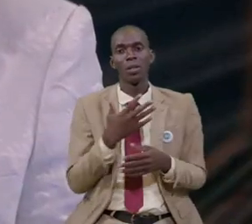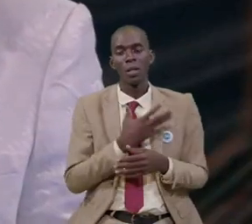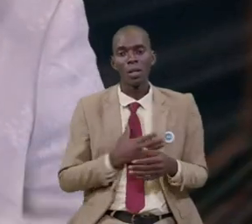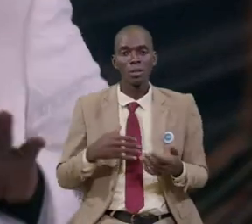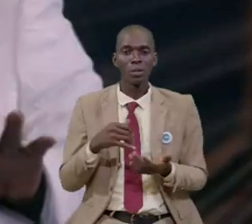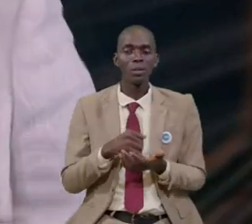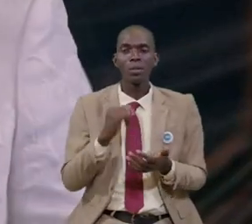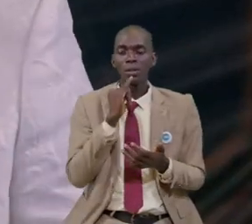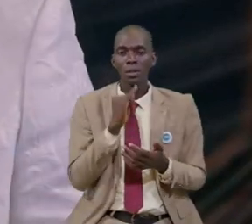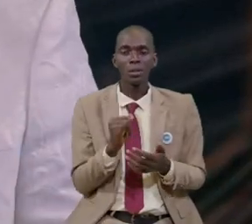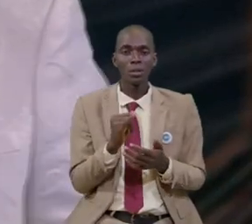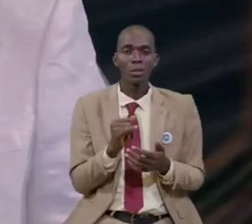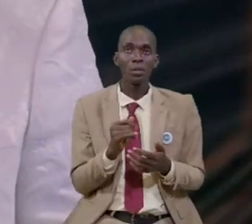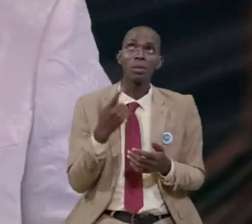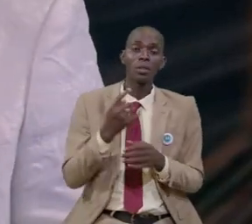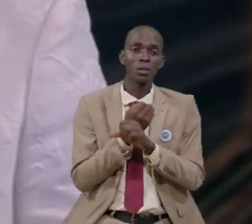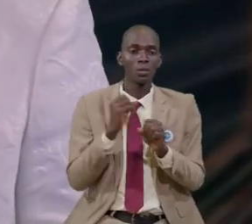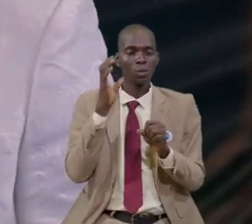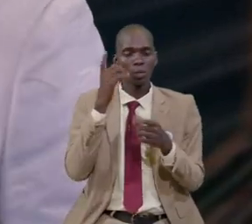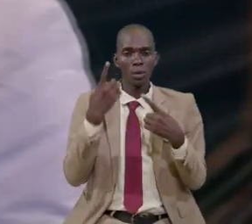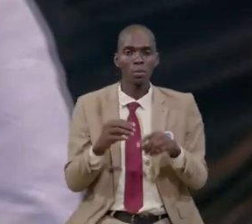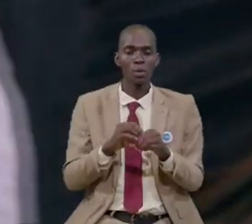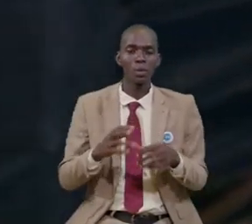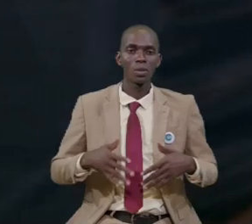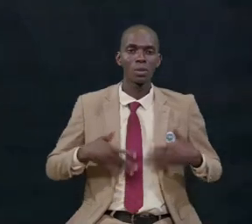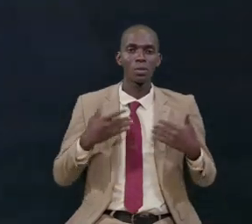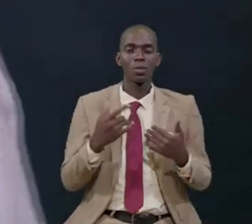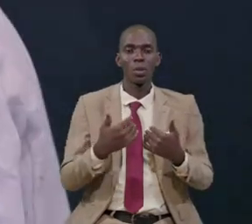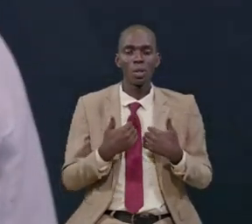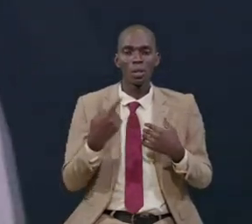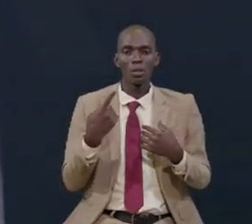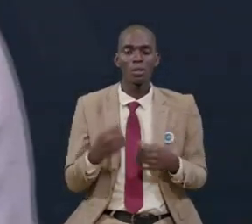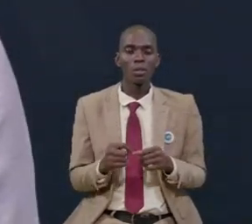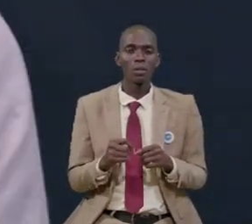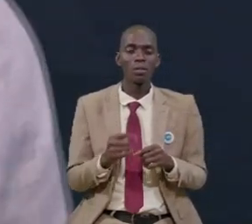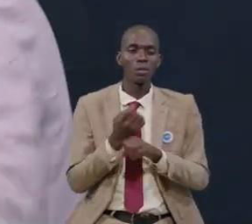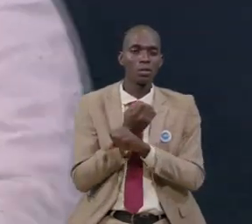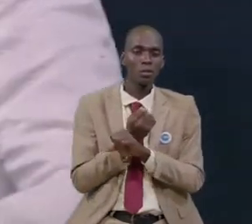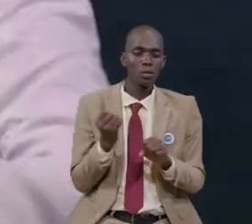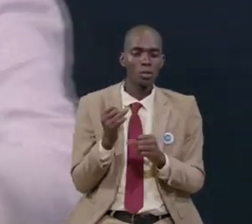ayez le salut. Pas le salut que les gens portent